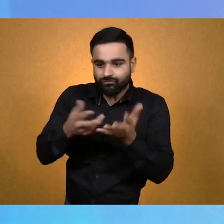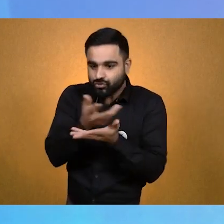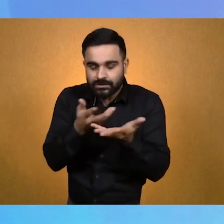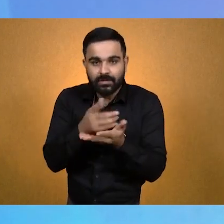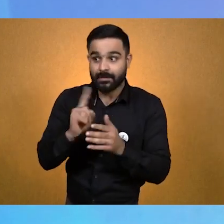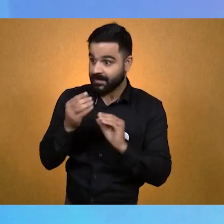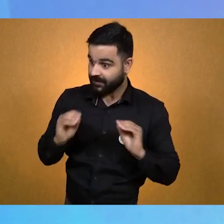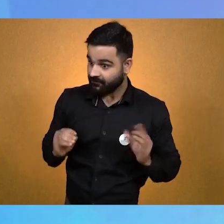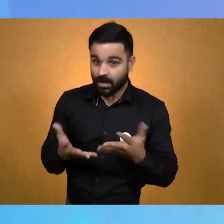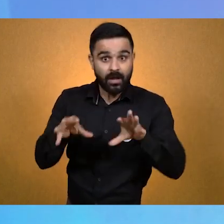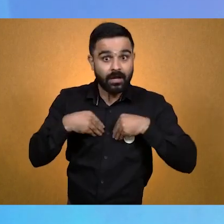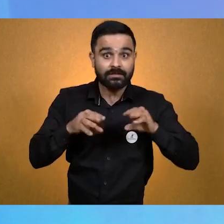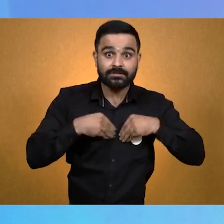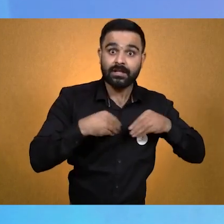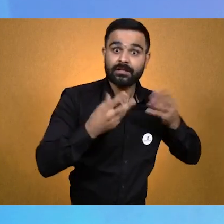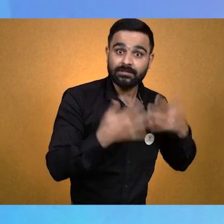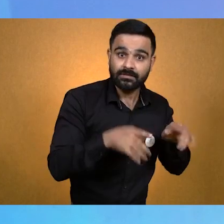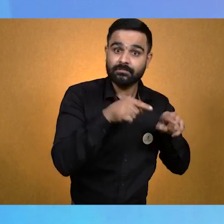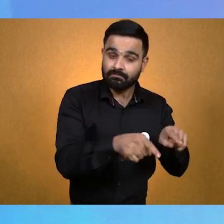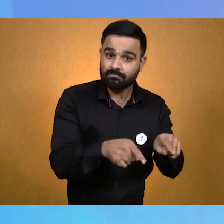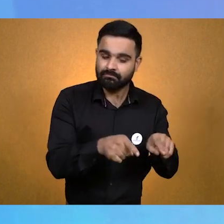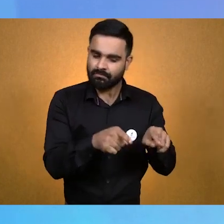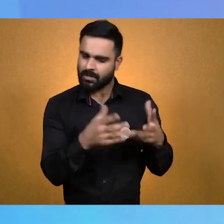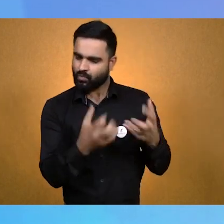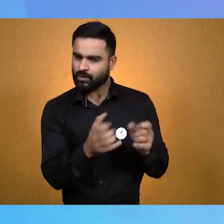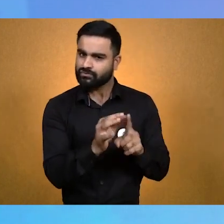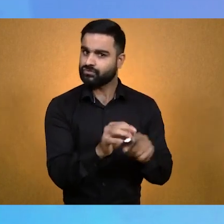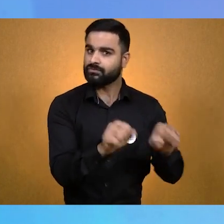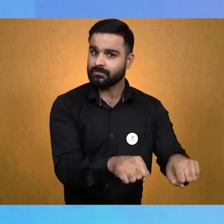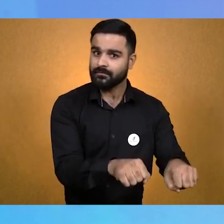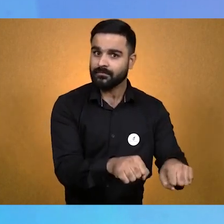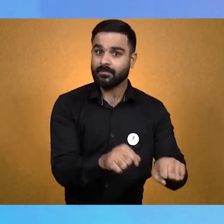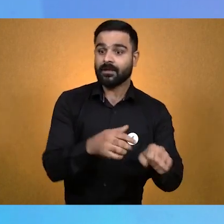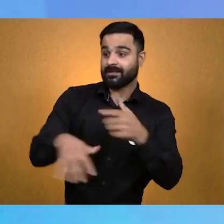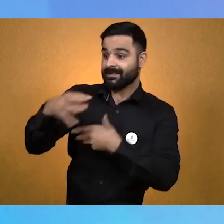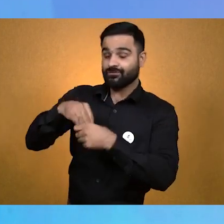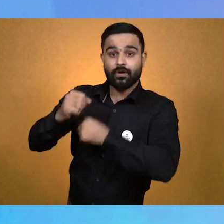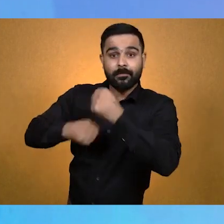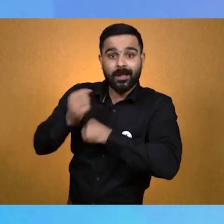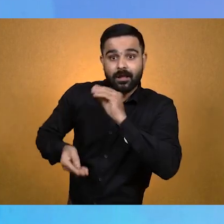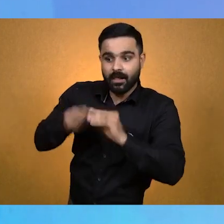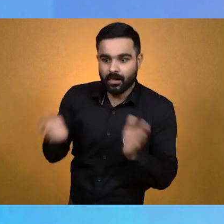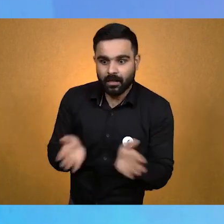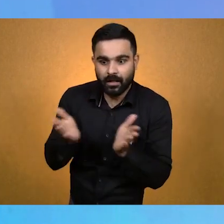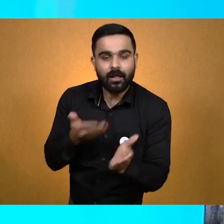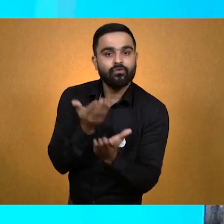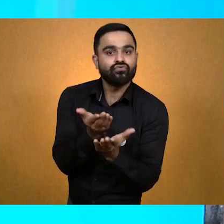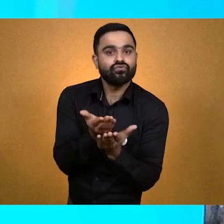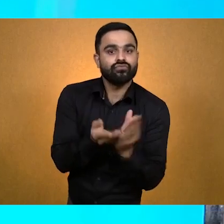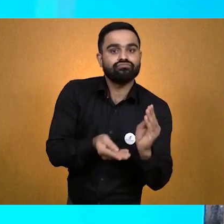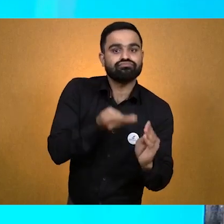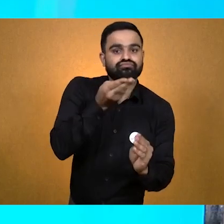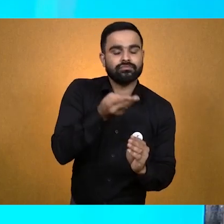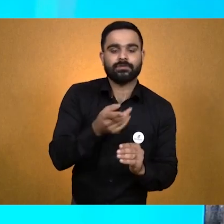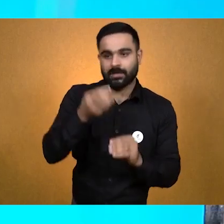Once people start consuming this content the way they ought to, I'm sure the private players will get more encouraged and they'll start participating. बिल्कुल